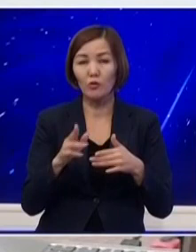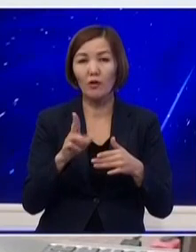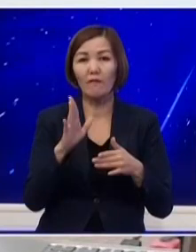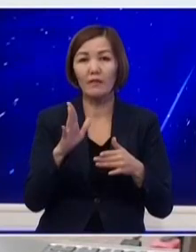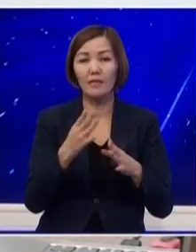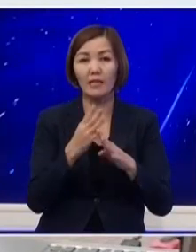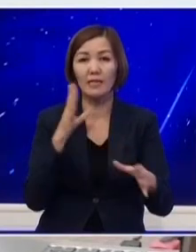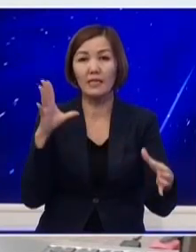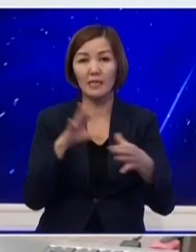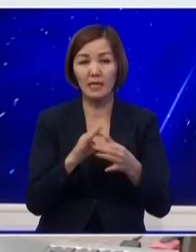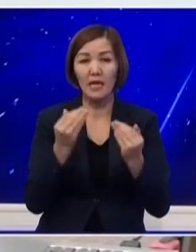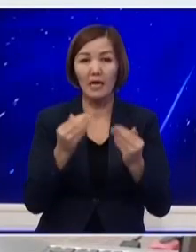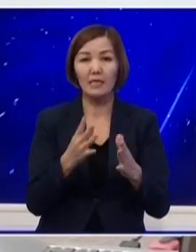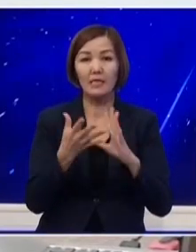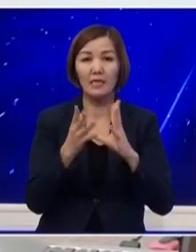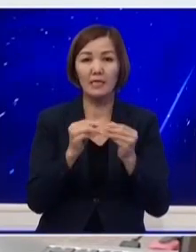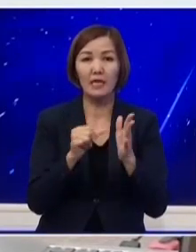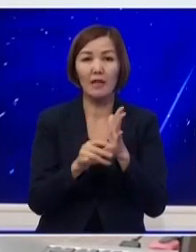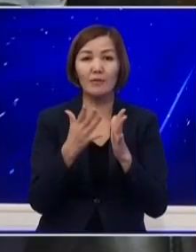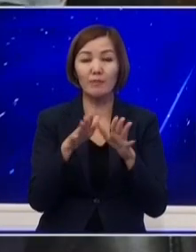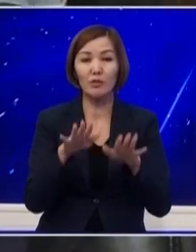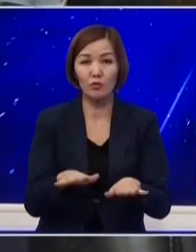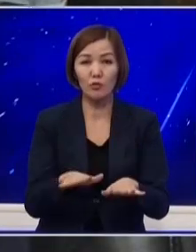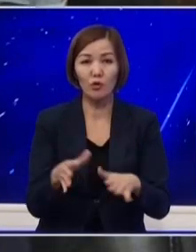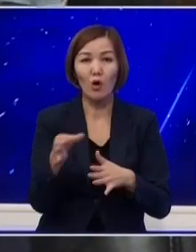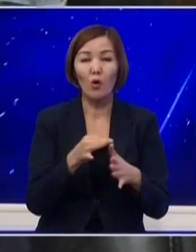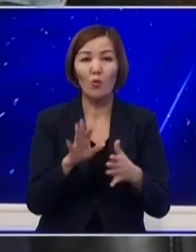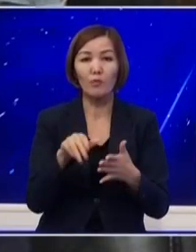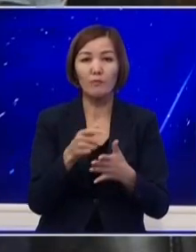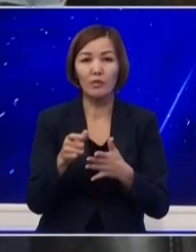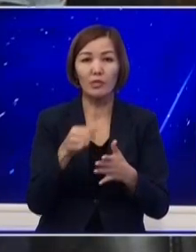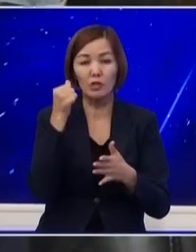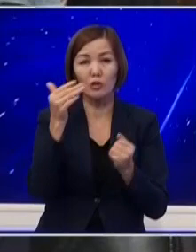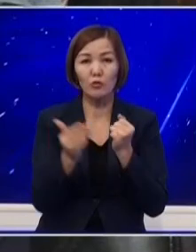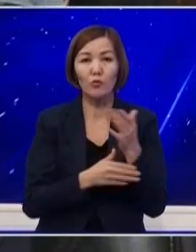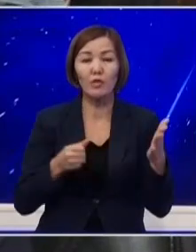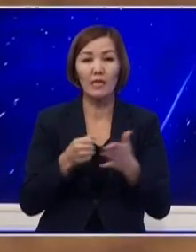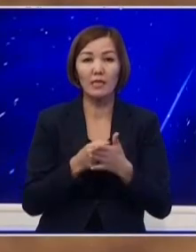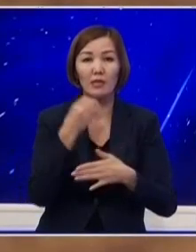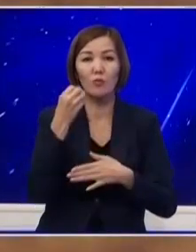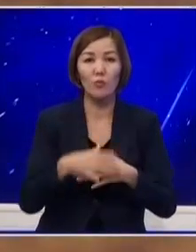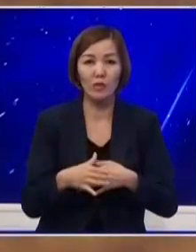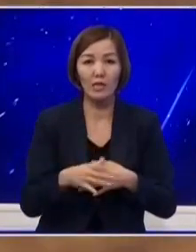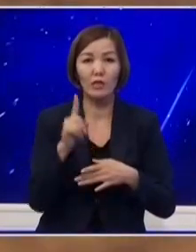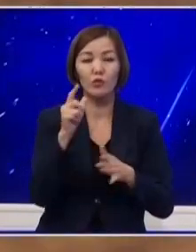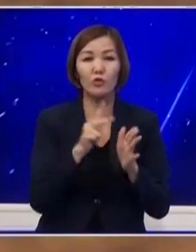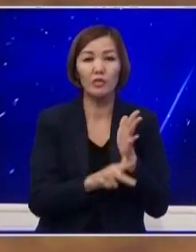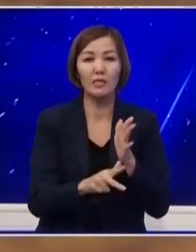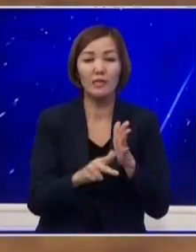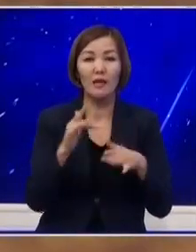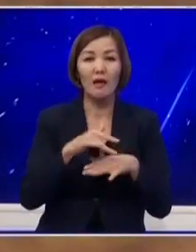пәтер кезегіне тіркелген. Қазір кезек бойынша 65-ші орында екен. Облыс басшысы жыл соңына дейін аудан